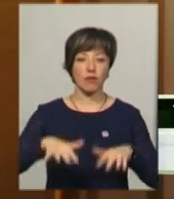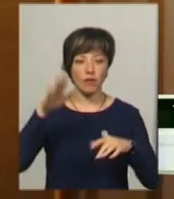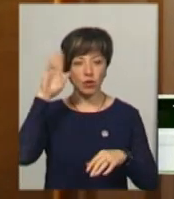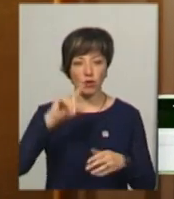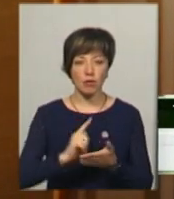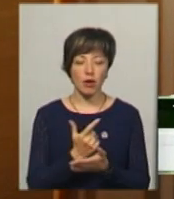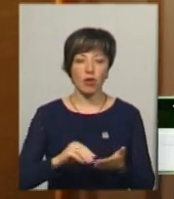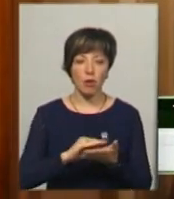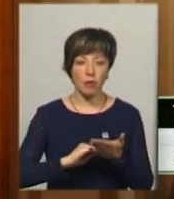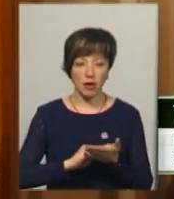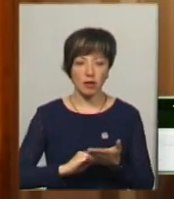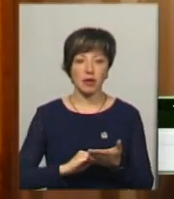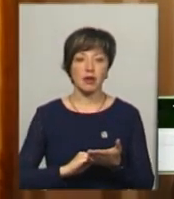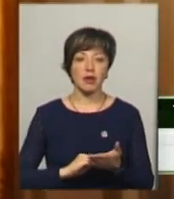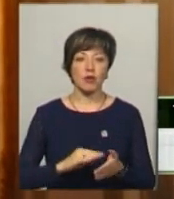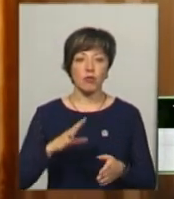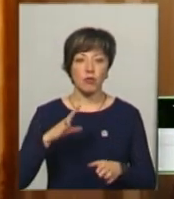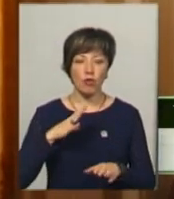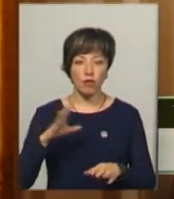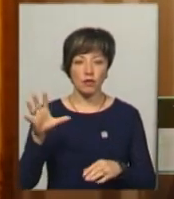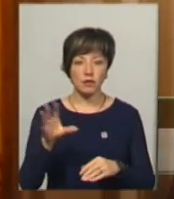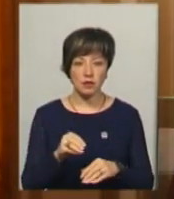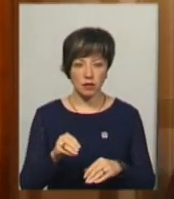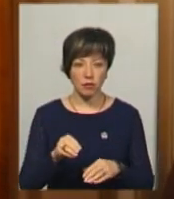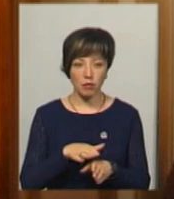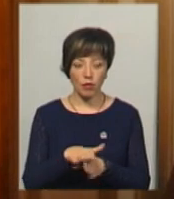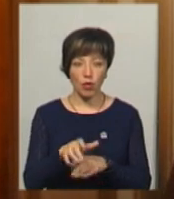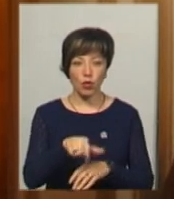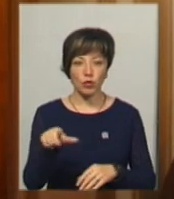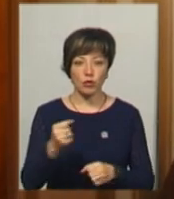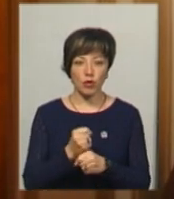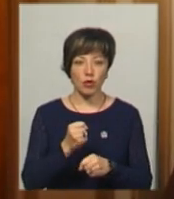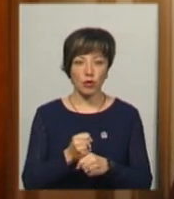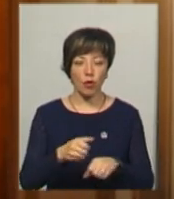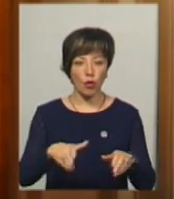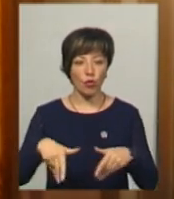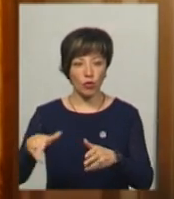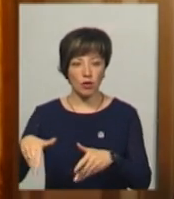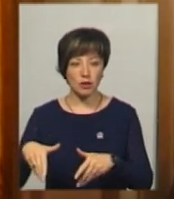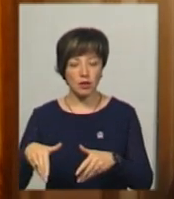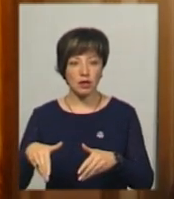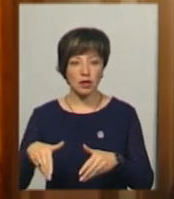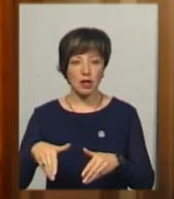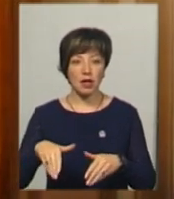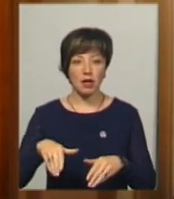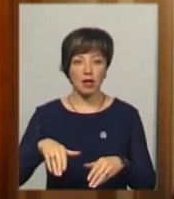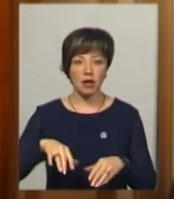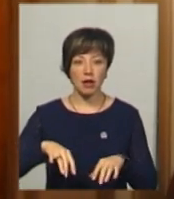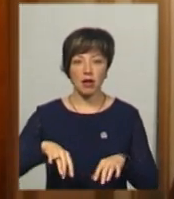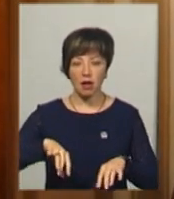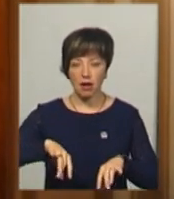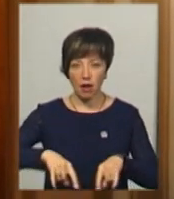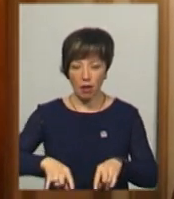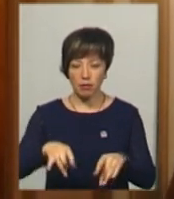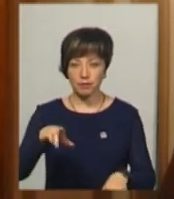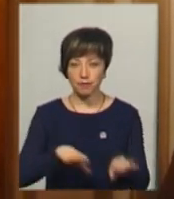і опять те саме залило. Були ці стики, все було, і люди поробили городи, позакривали ці ями, і ця вода не має